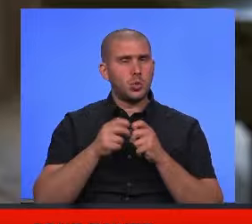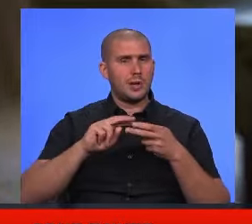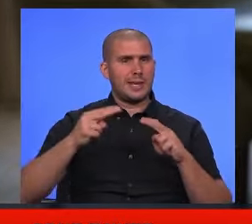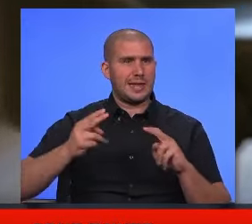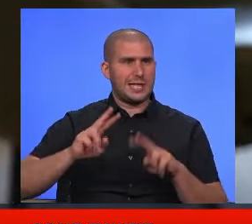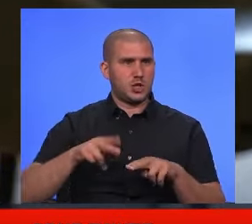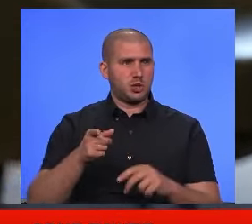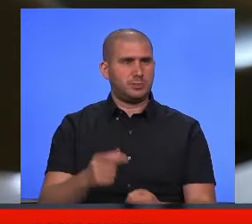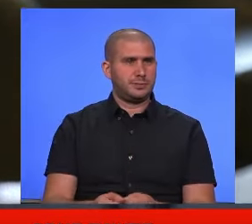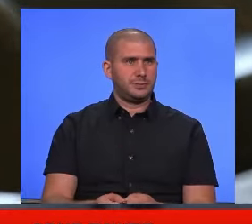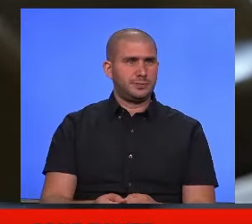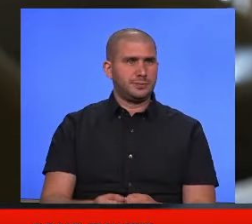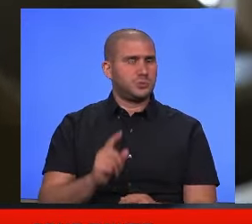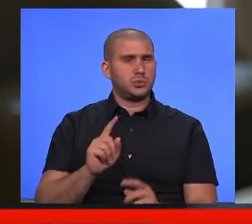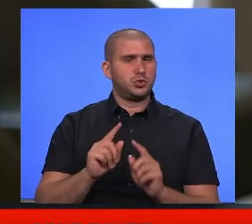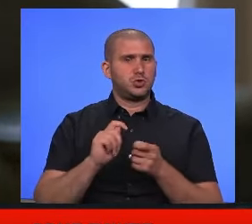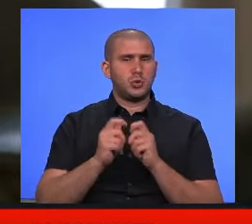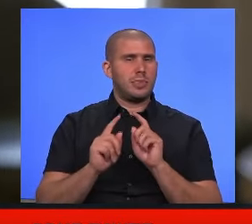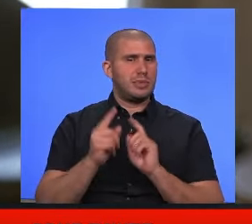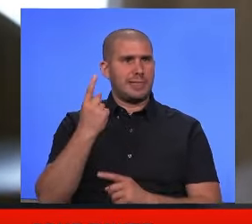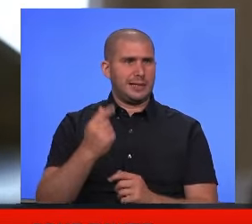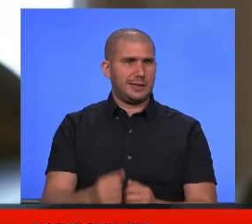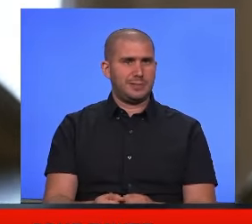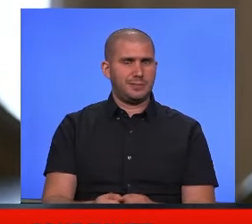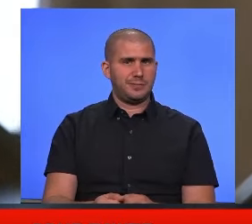גנטי שהוא שינוי נדיר ביותר.